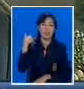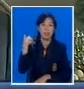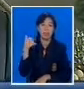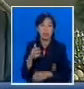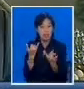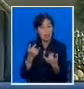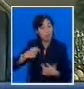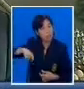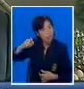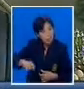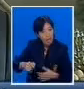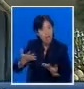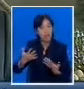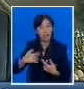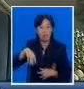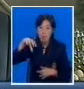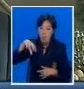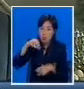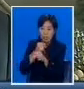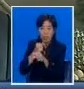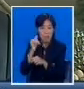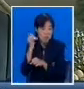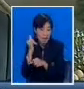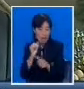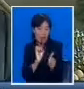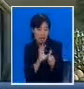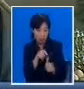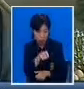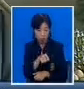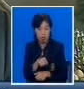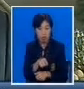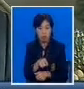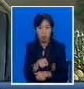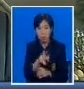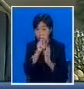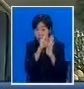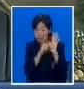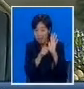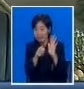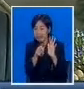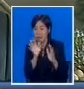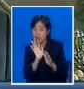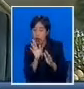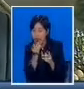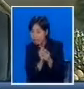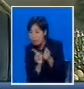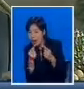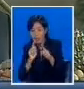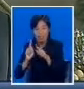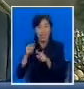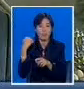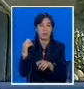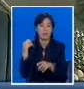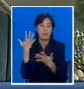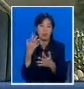ายบ้างอาจจะมีหน่วยงานไปแนะนำเขาว่าให้พูดง่ายเหมือนกับเลี่ยงกฎหมายด้วยวิธีนี ้ ซึ่งมันไม่ใช่นะครับผมก็พยายามจะ